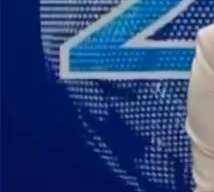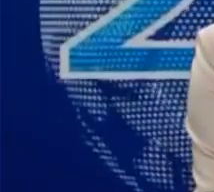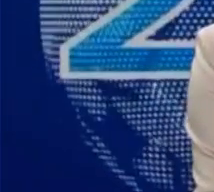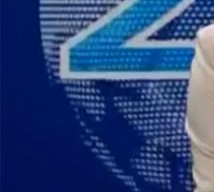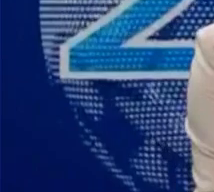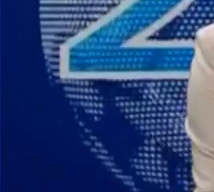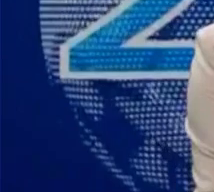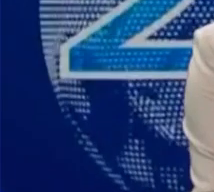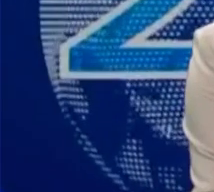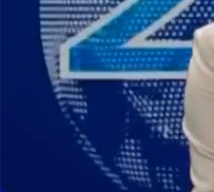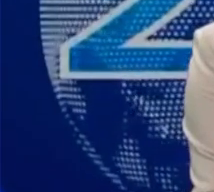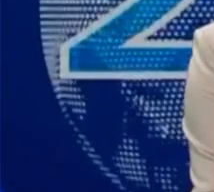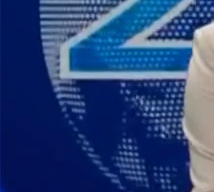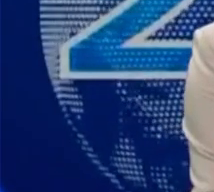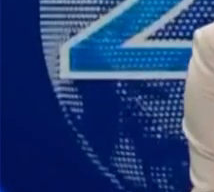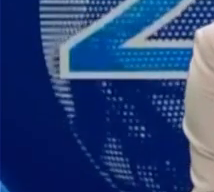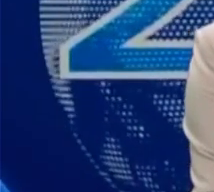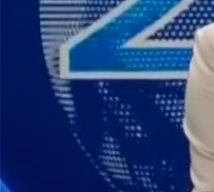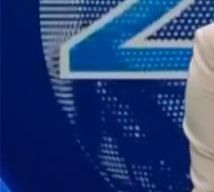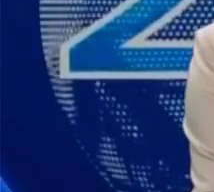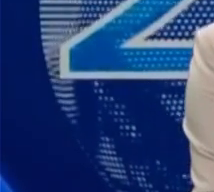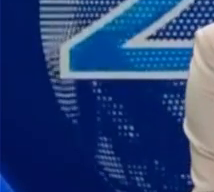Kolwezi.